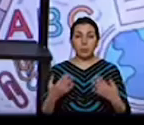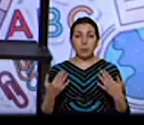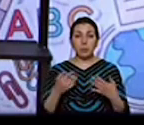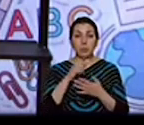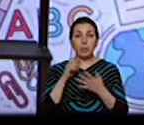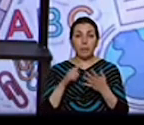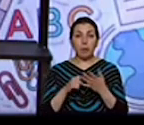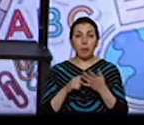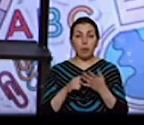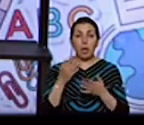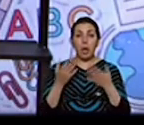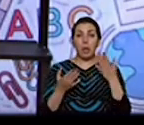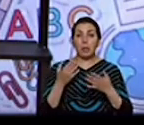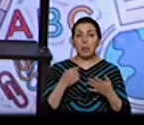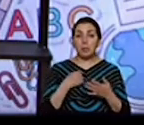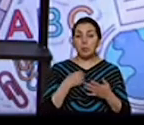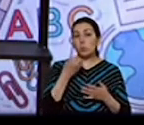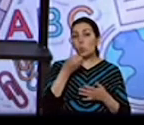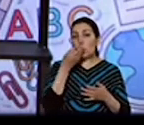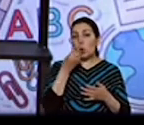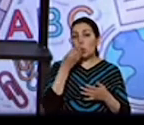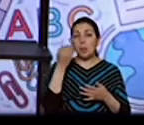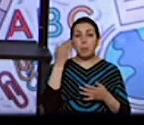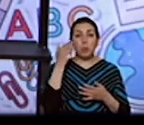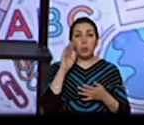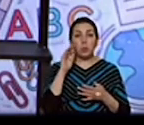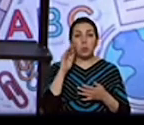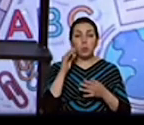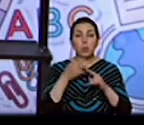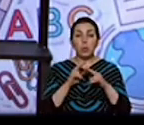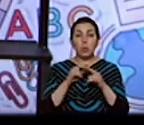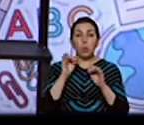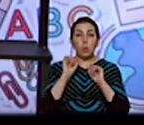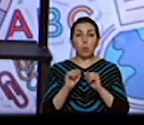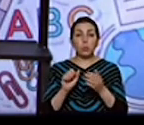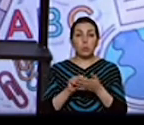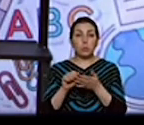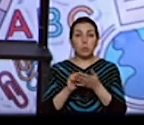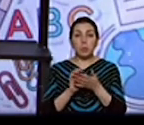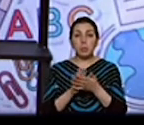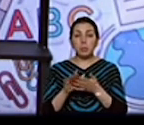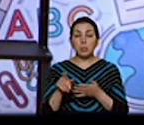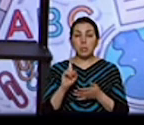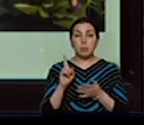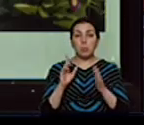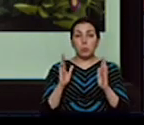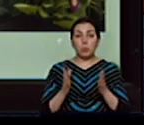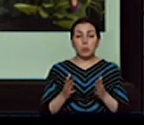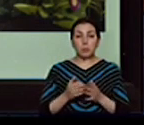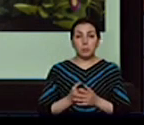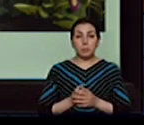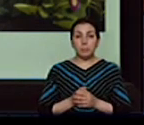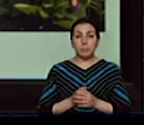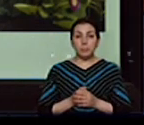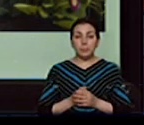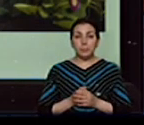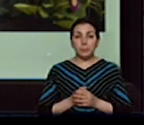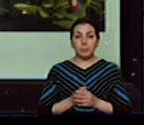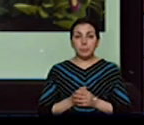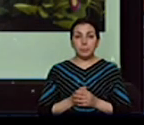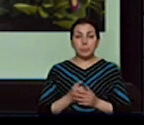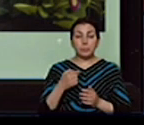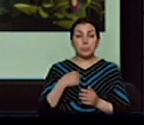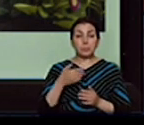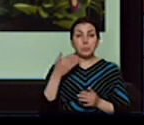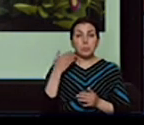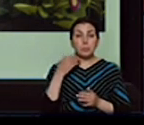Agar biz gullarni begona o'simliklardan tozalamasak, qanday hodisa yuz beradi? Biz buni oldingi tabiatshunoslik